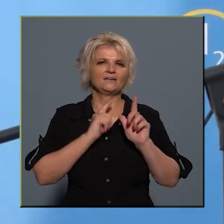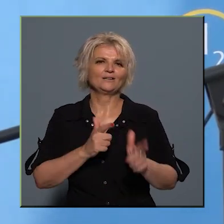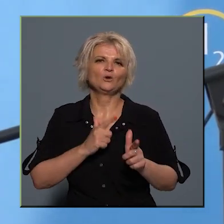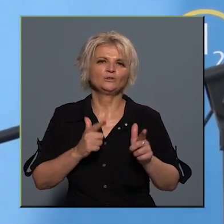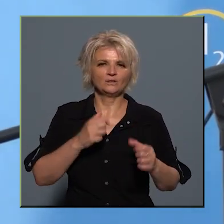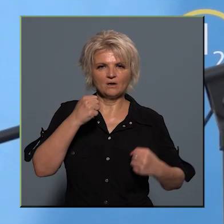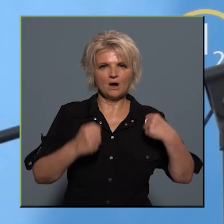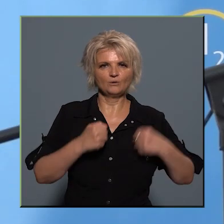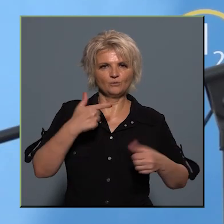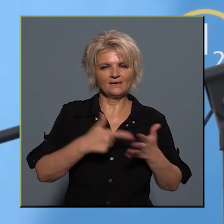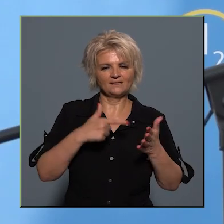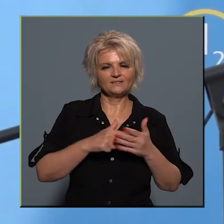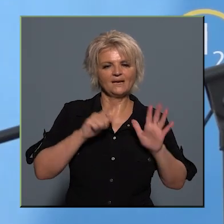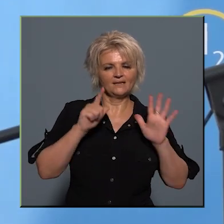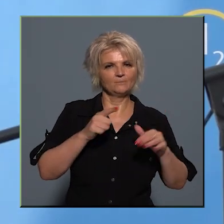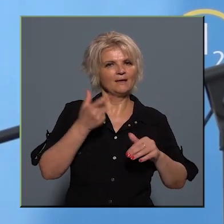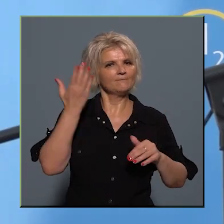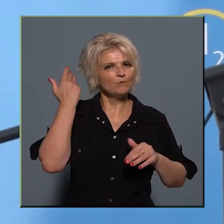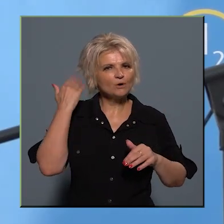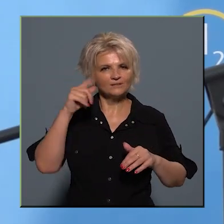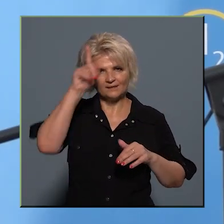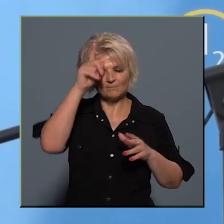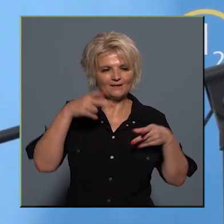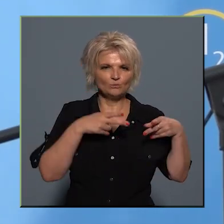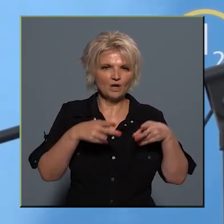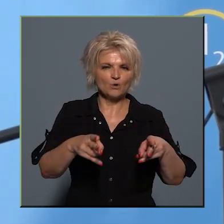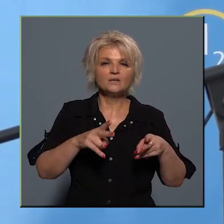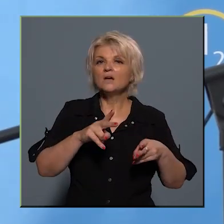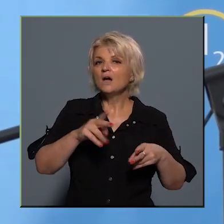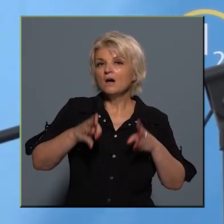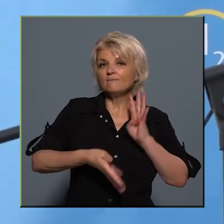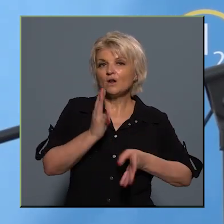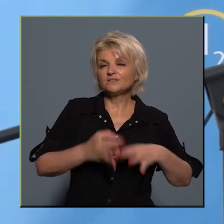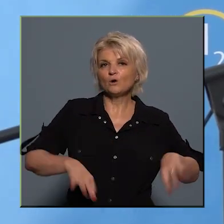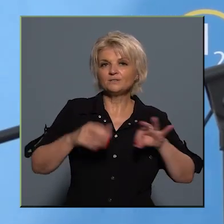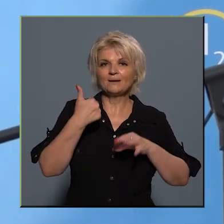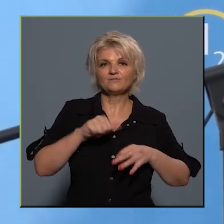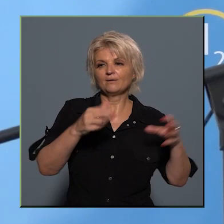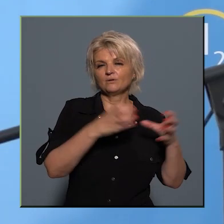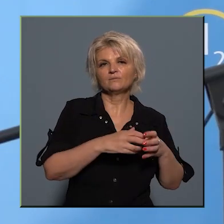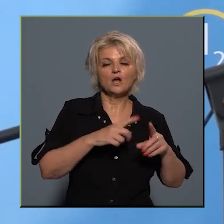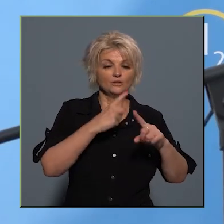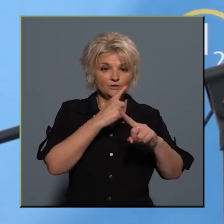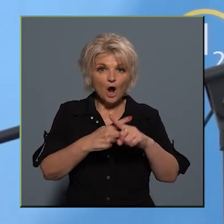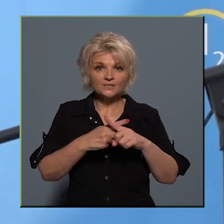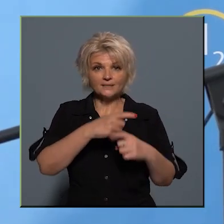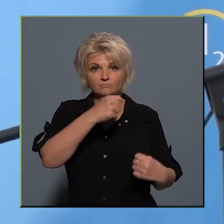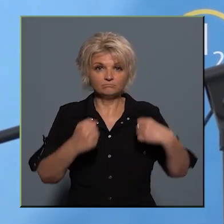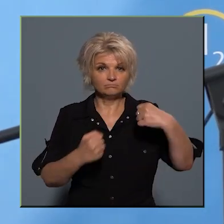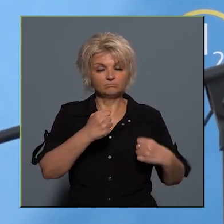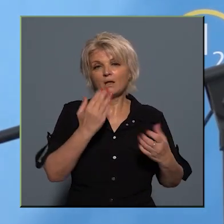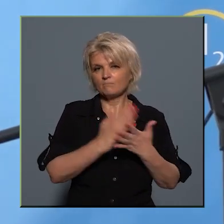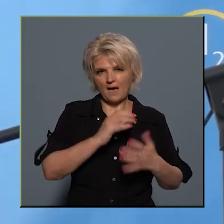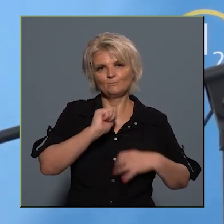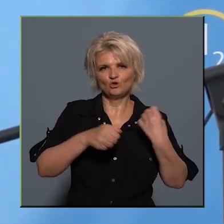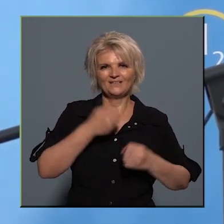már 2007-ben volt a német utakon, Franciaországban már 100-as flottával, taxiflották üzemelnek